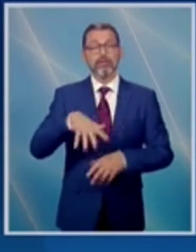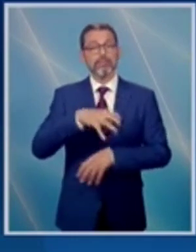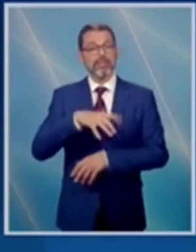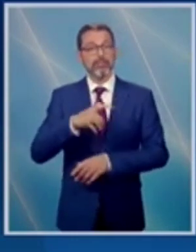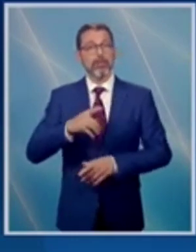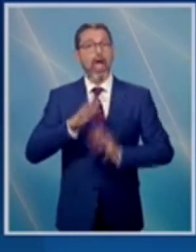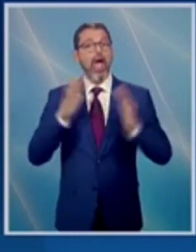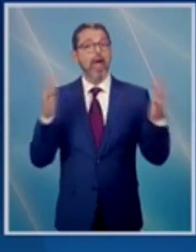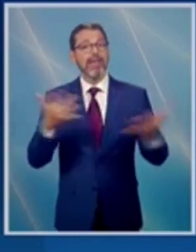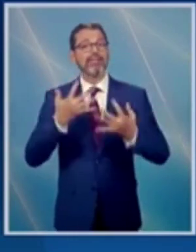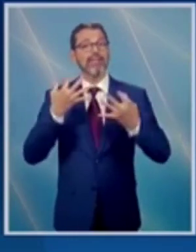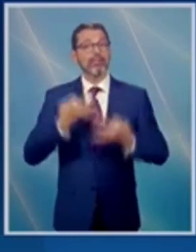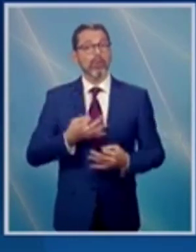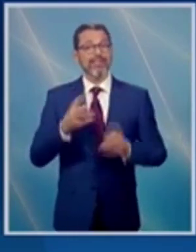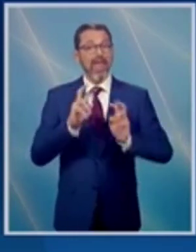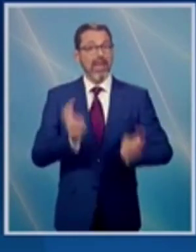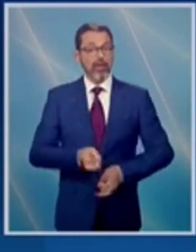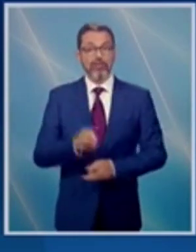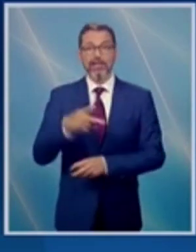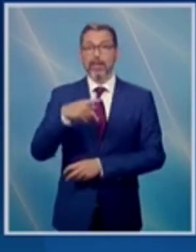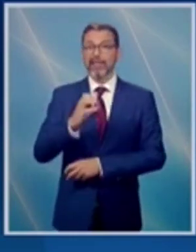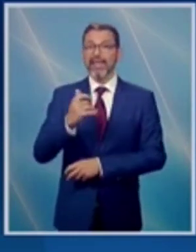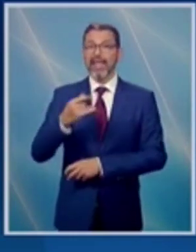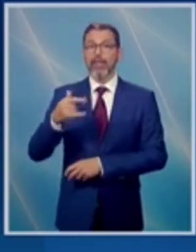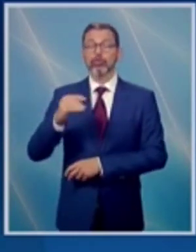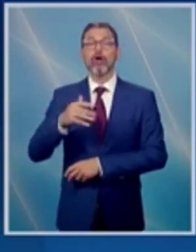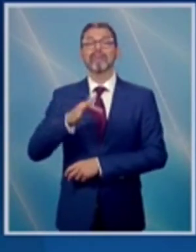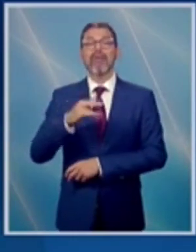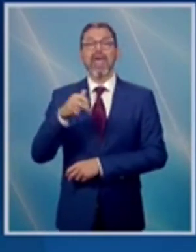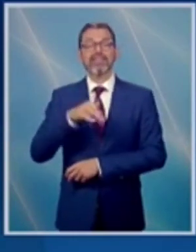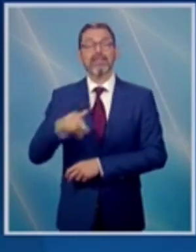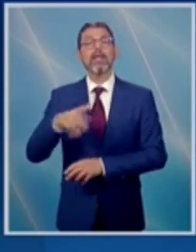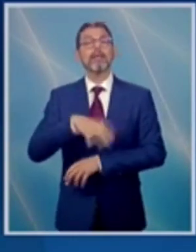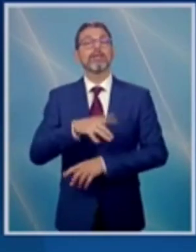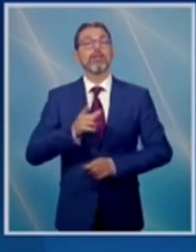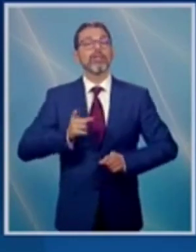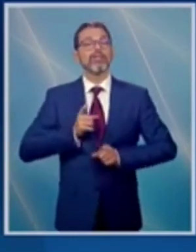dell'ambiente e della sicurezza energetica Pichetto Frattini e il ministro della difesa Crosetto.